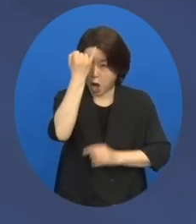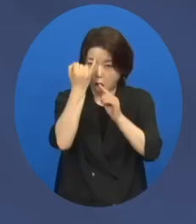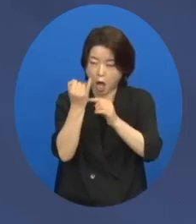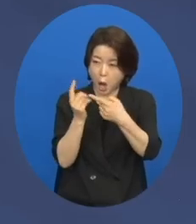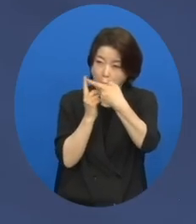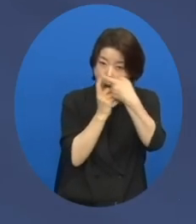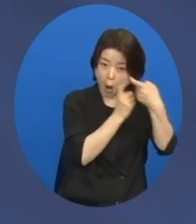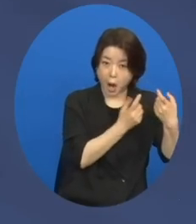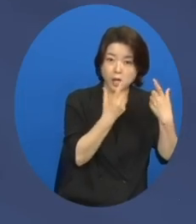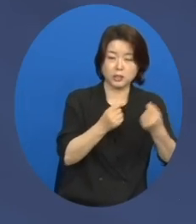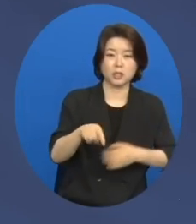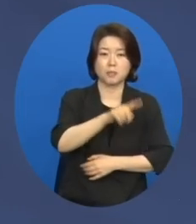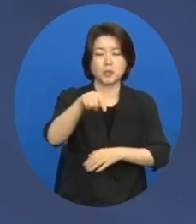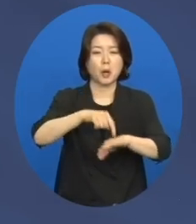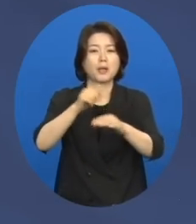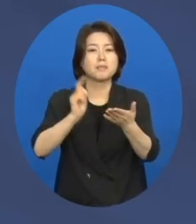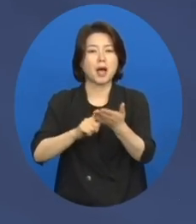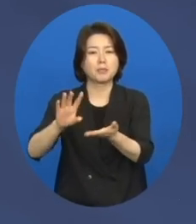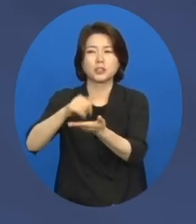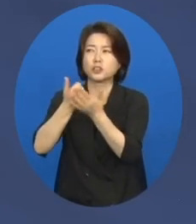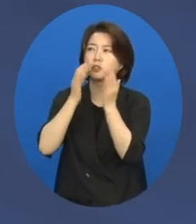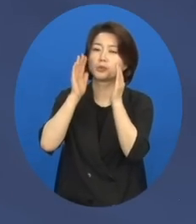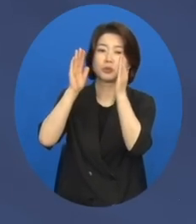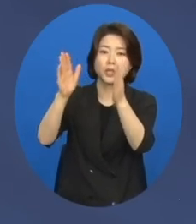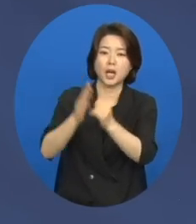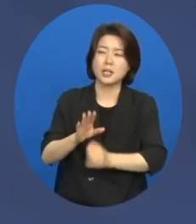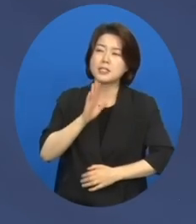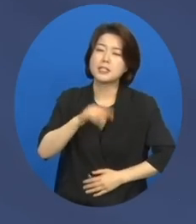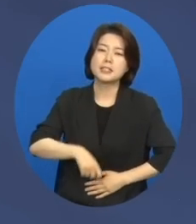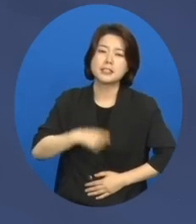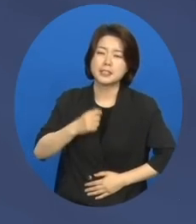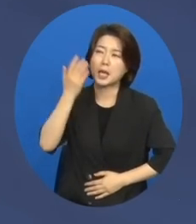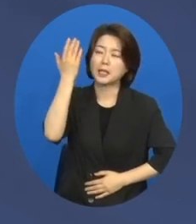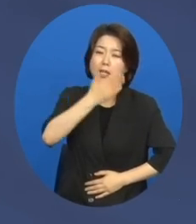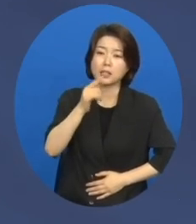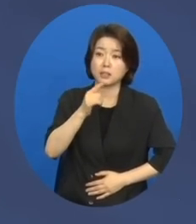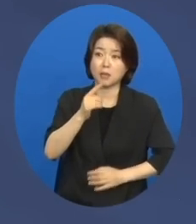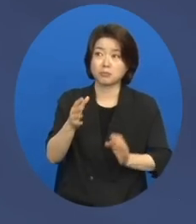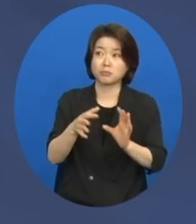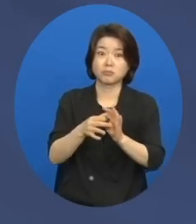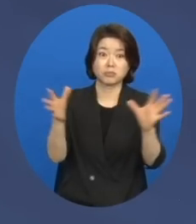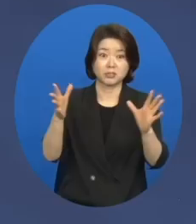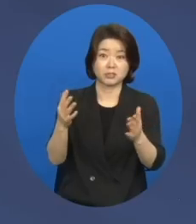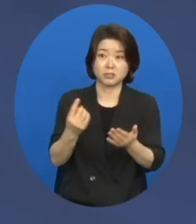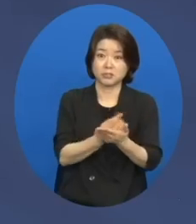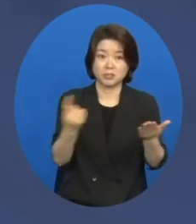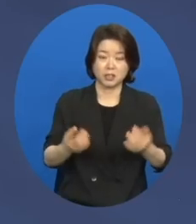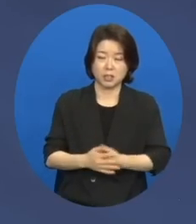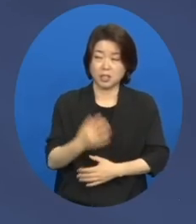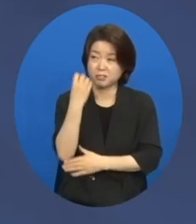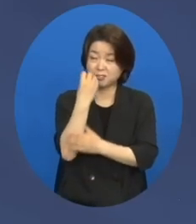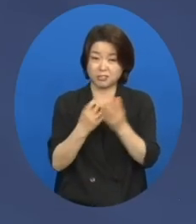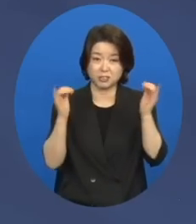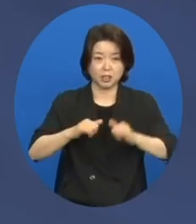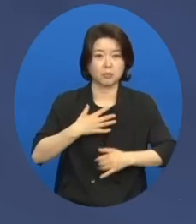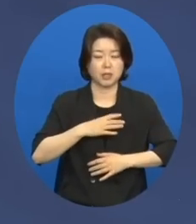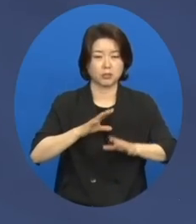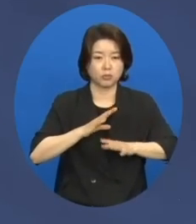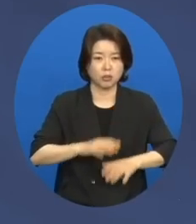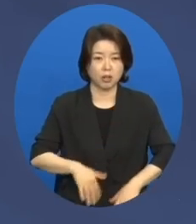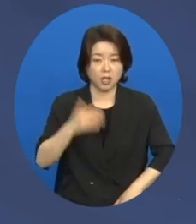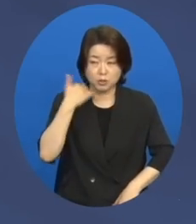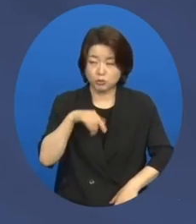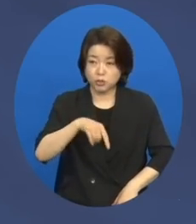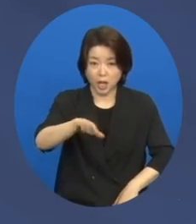같이 너희 마음이 그리스도를 향하는 진실함과 깨끗함에서 떠나 부패할까 두려워하노라. 만일 누가